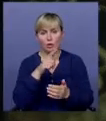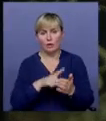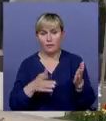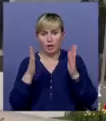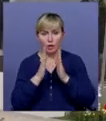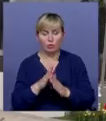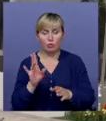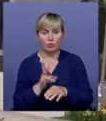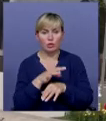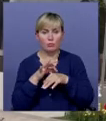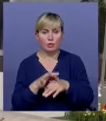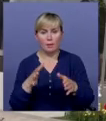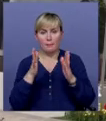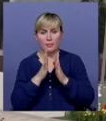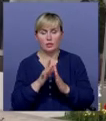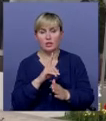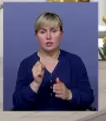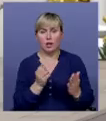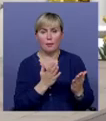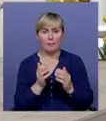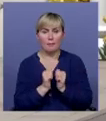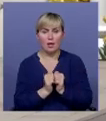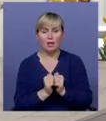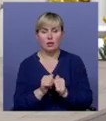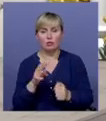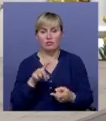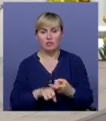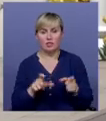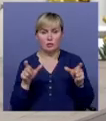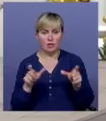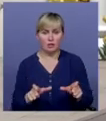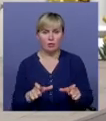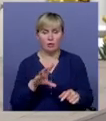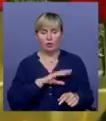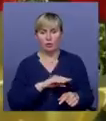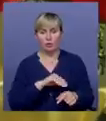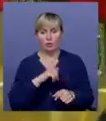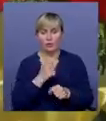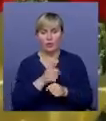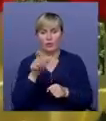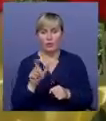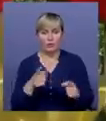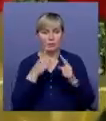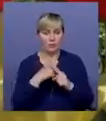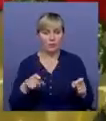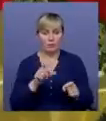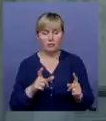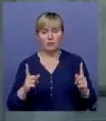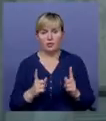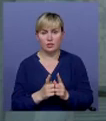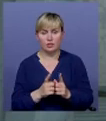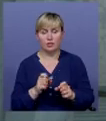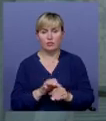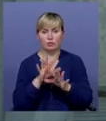эту ночь проводили в мечетях за чтением молитв. Но в связи с пандемией в духовном управлении призывают прихожан встречать